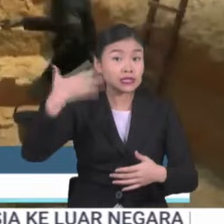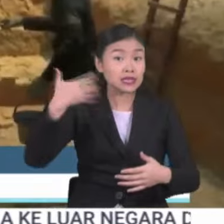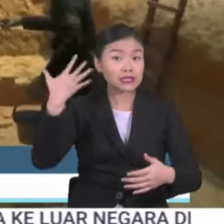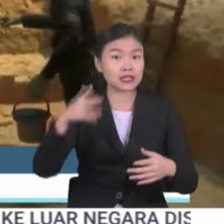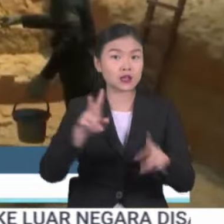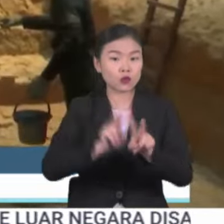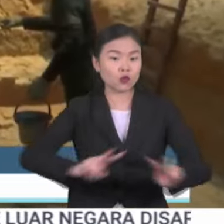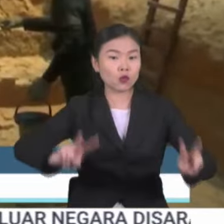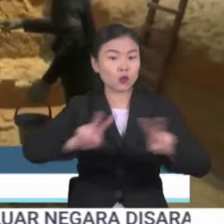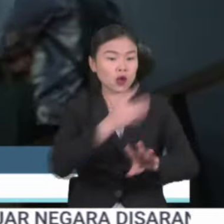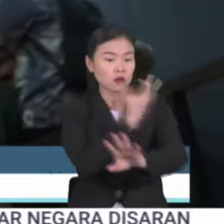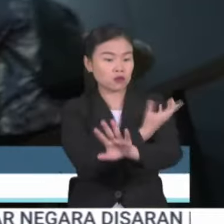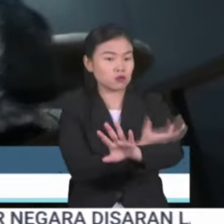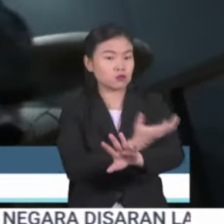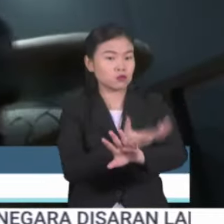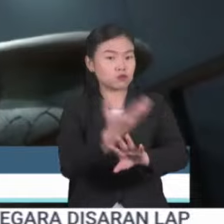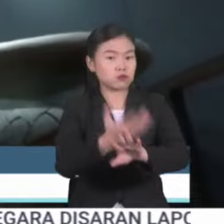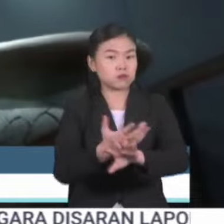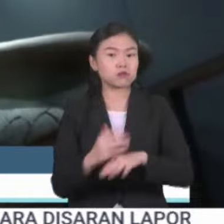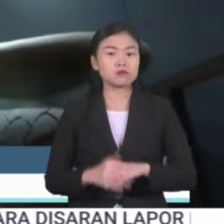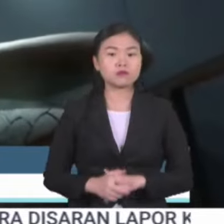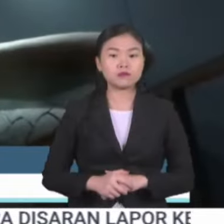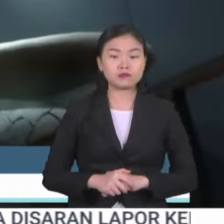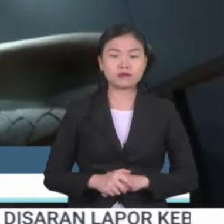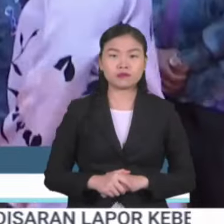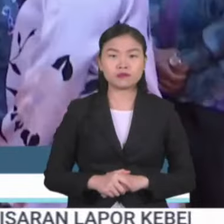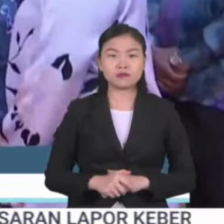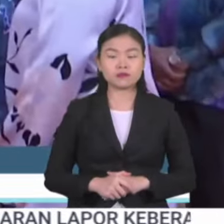nilai-nilai yang diwarisi generasi kini.